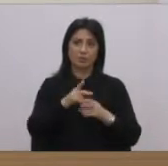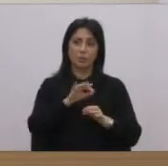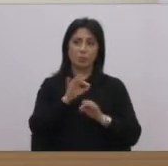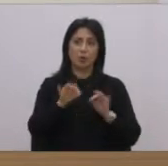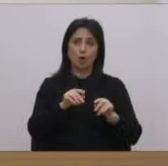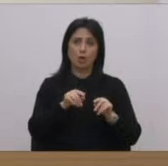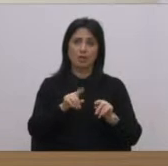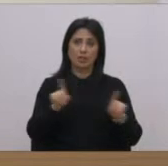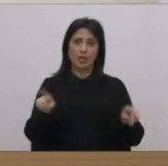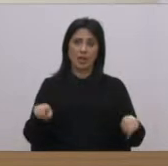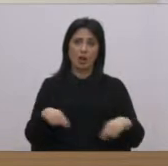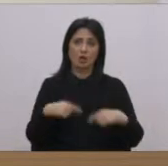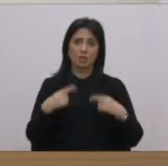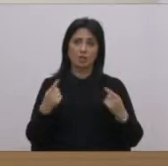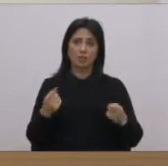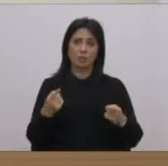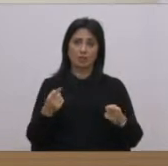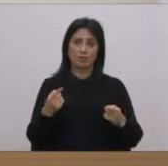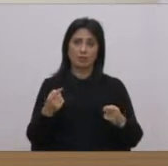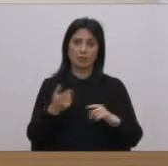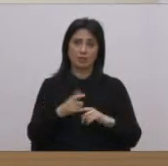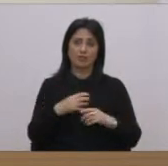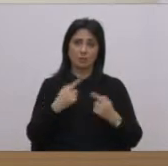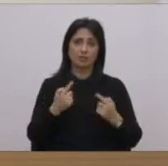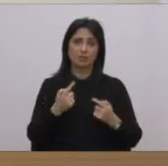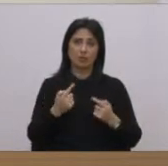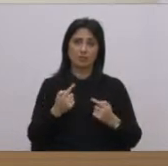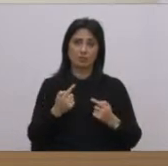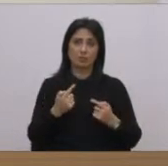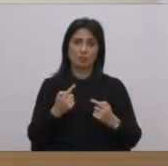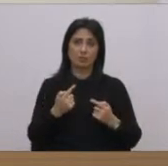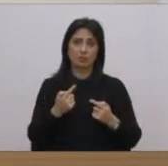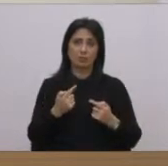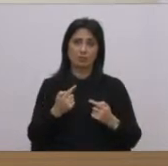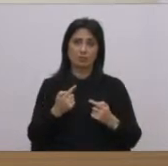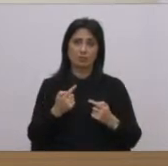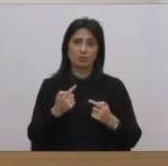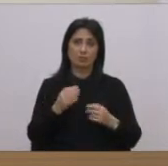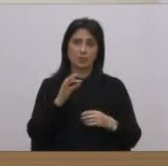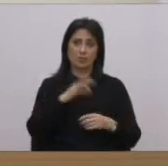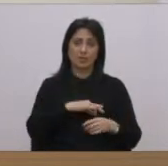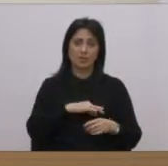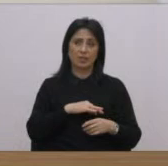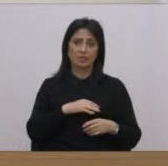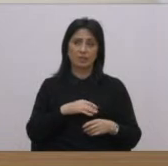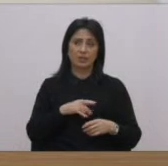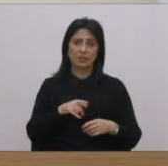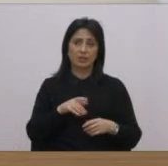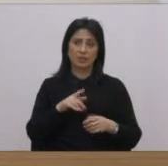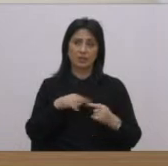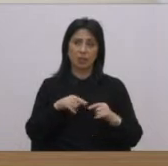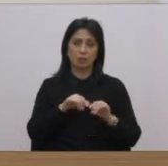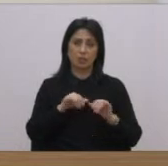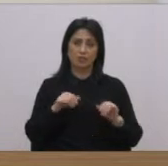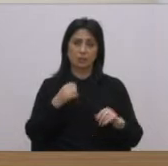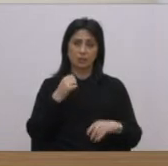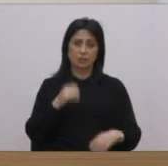bis ganhorțeleba, italian nu-și lunat, ta adgeba, adgebui sa zgodă bis